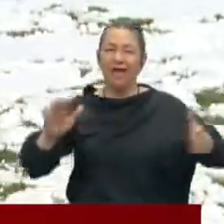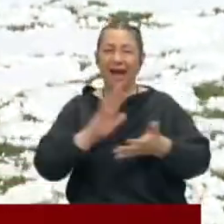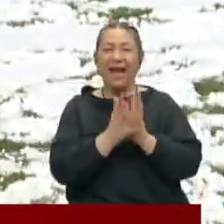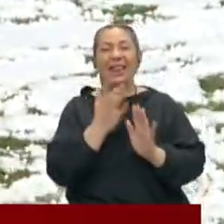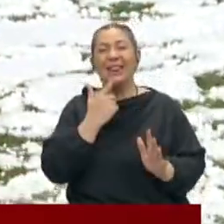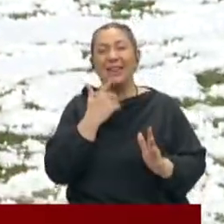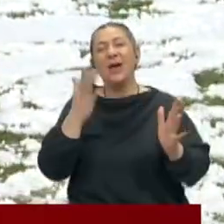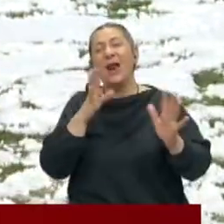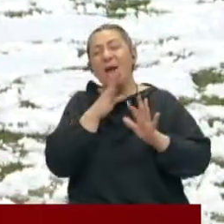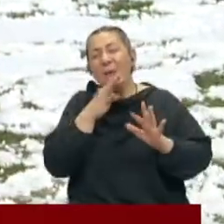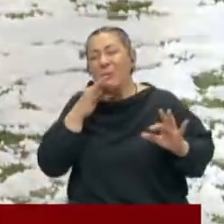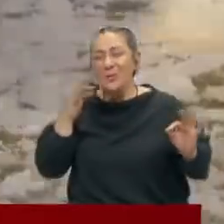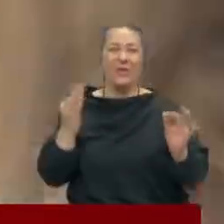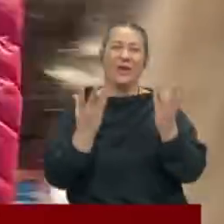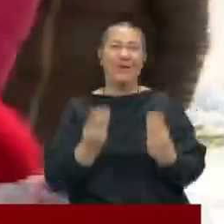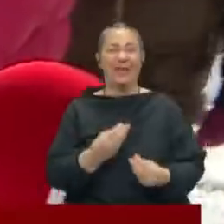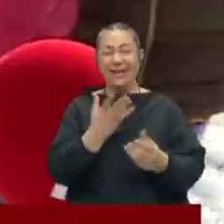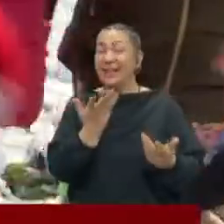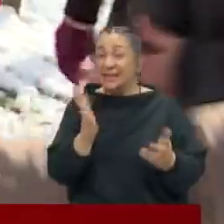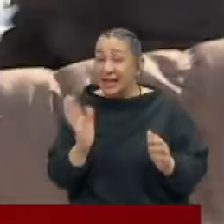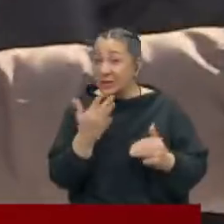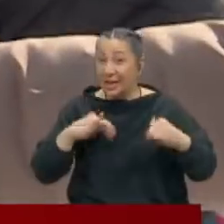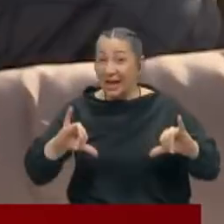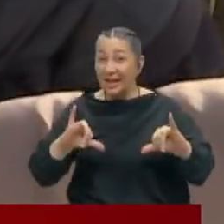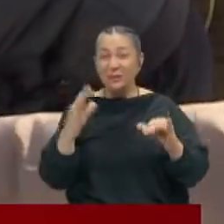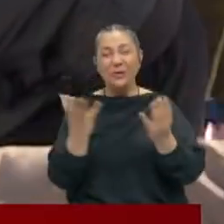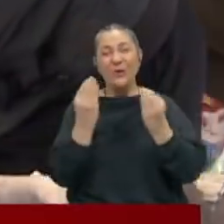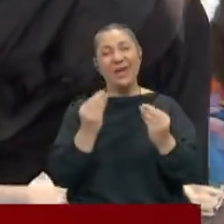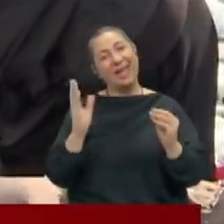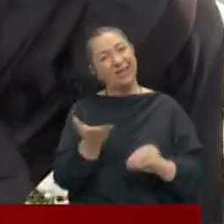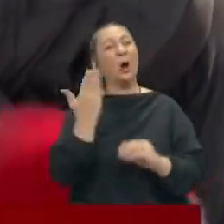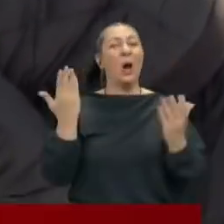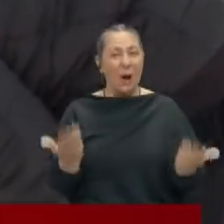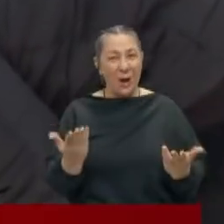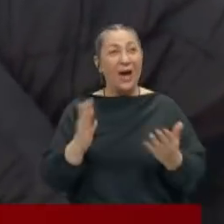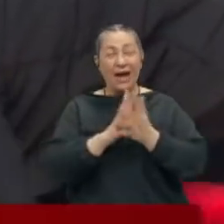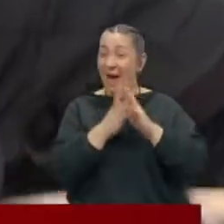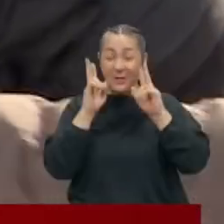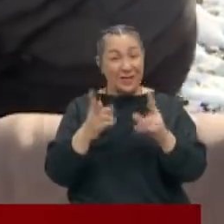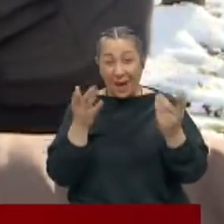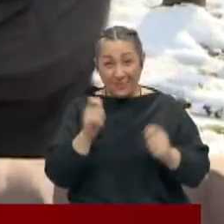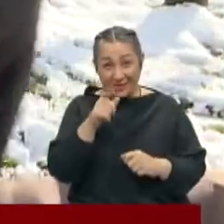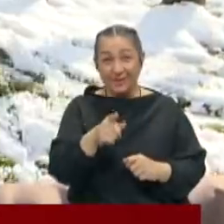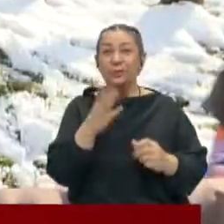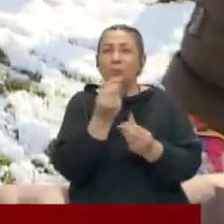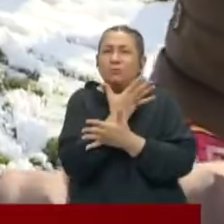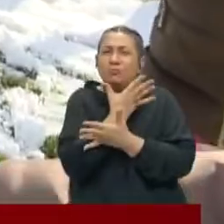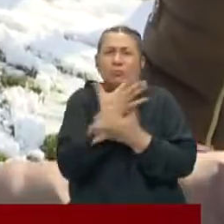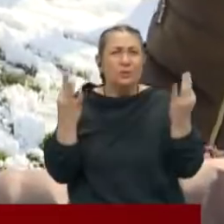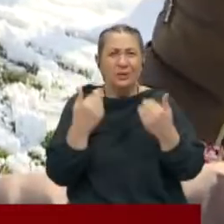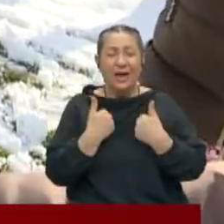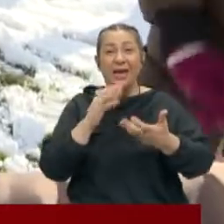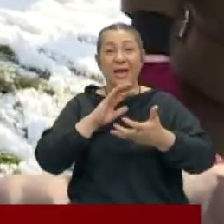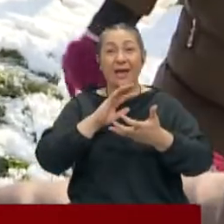karın tadını doyasıya çıkardı. Nasıl geçiyor tatilin? Çok iyi geçiyor. Kar görünce ne yaptın? Çok mutlu